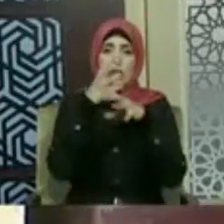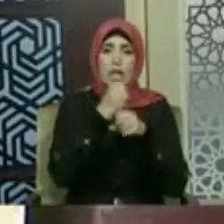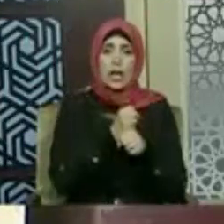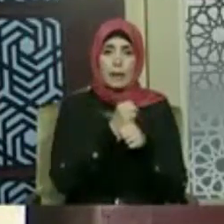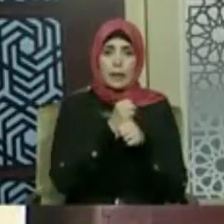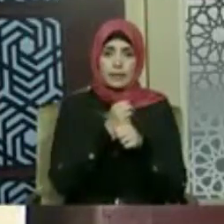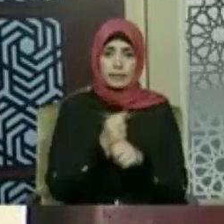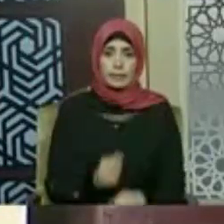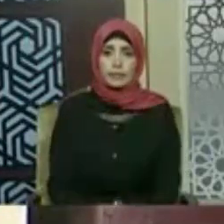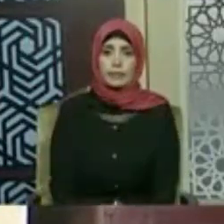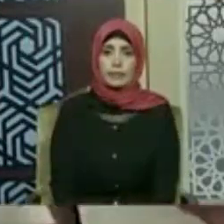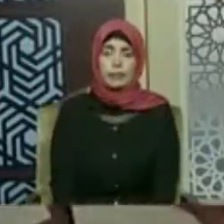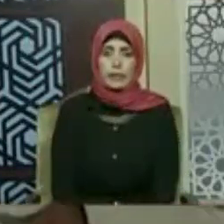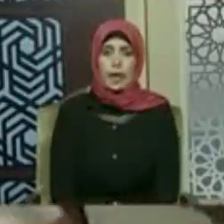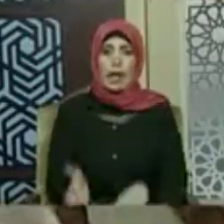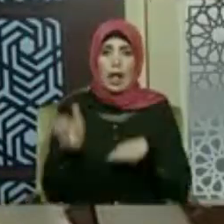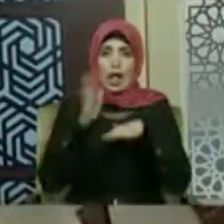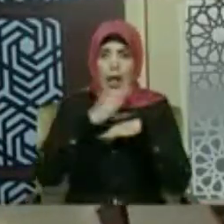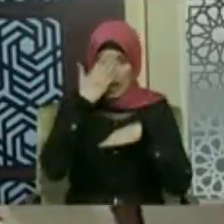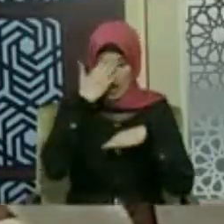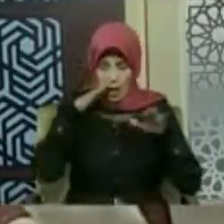على عباده الذين اصطفى،